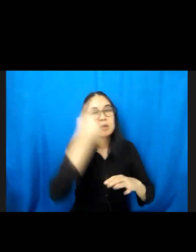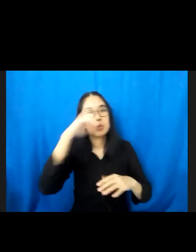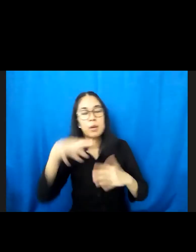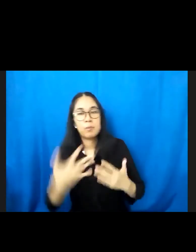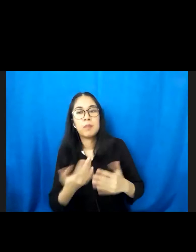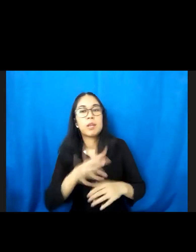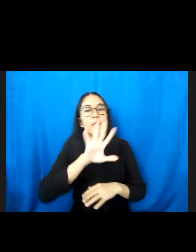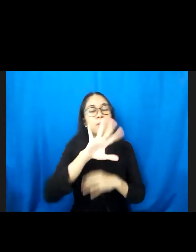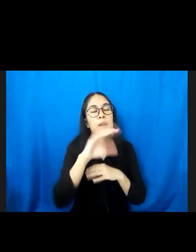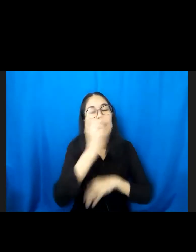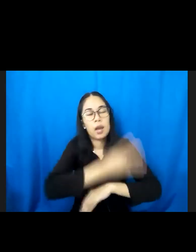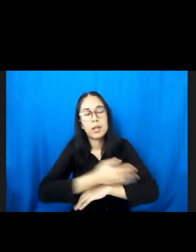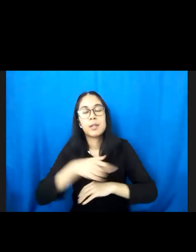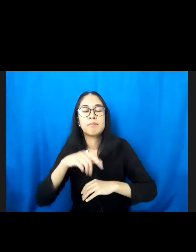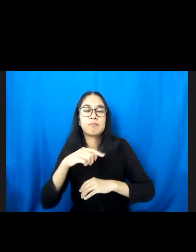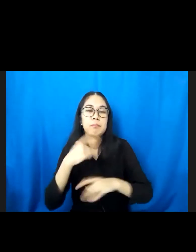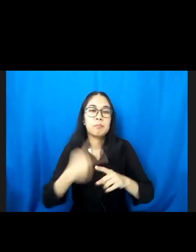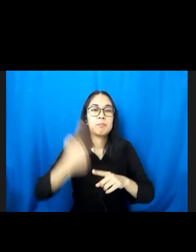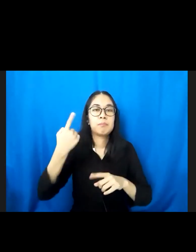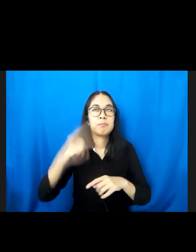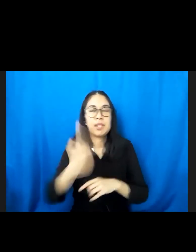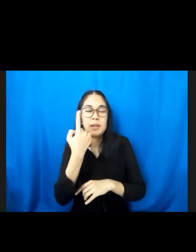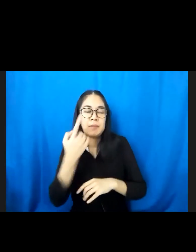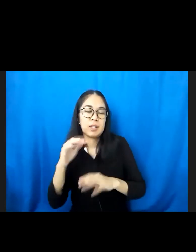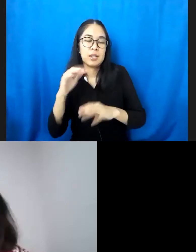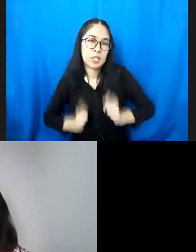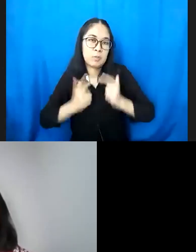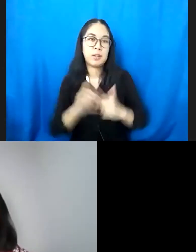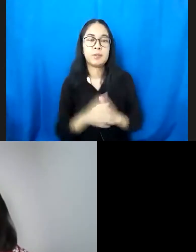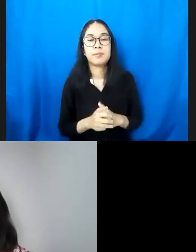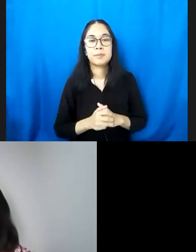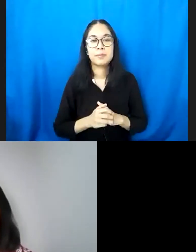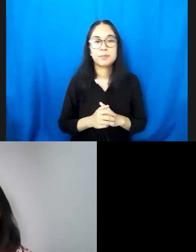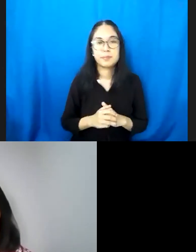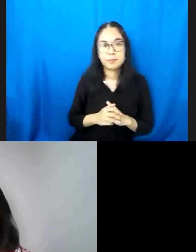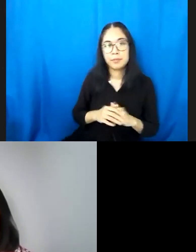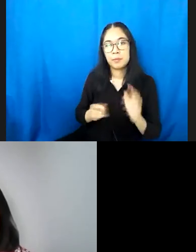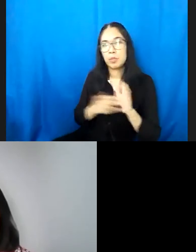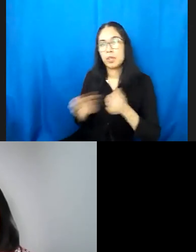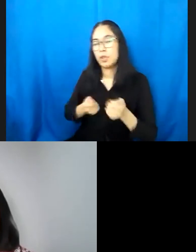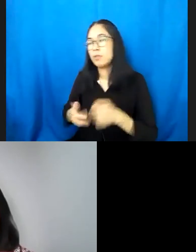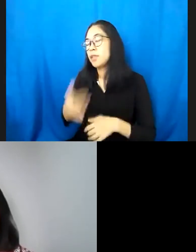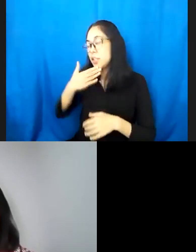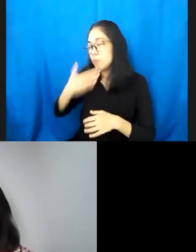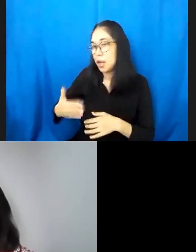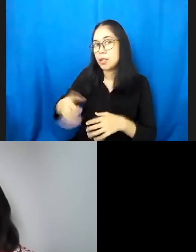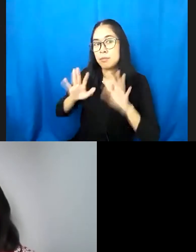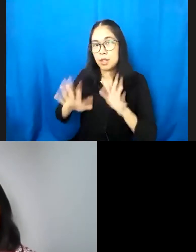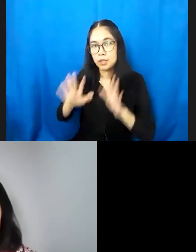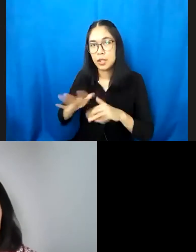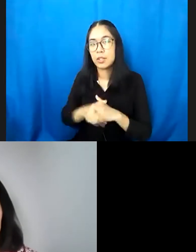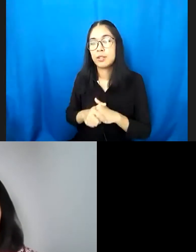anak. Demikian Mbak Patricia. Terima kasih banyak Mas Rahmat untuk sharingnya.